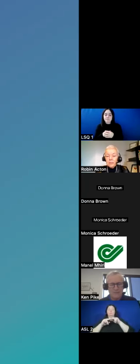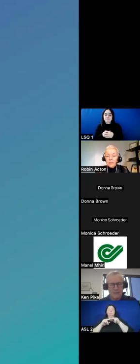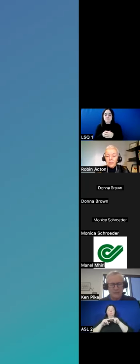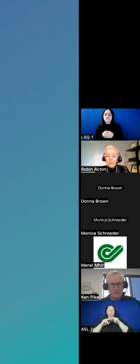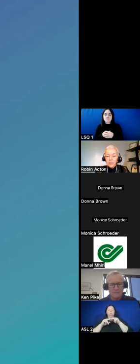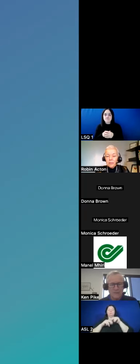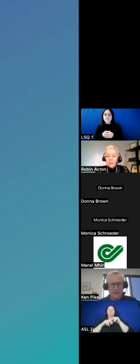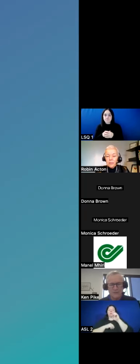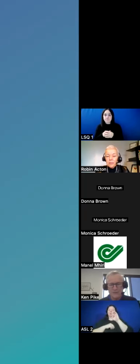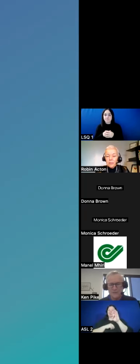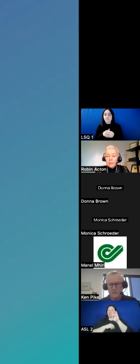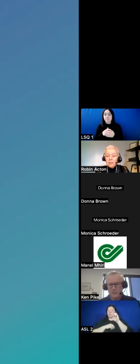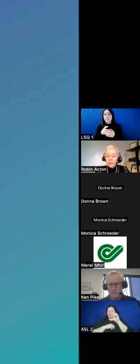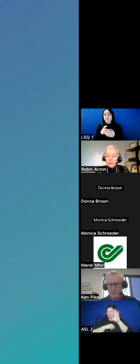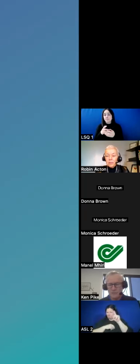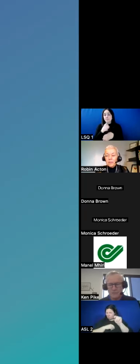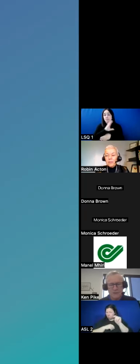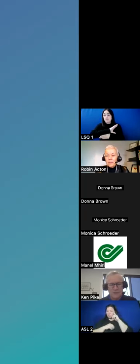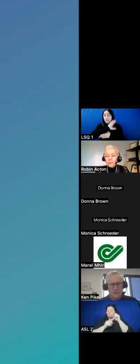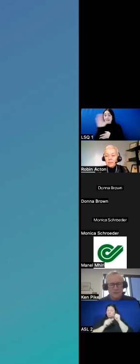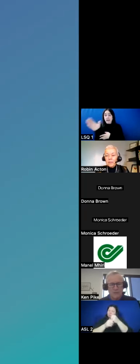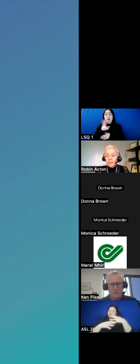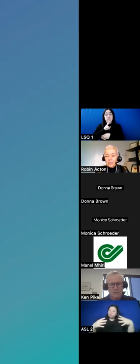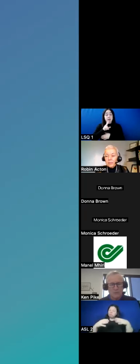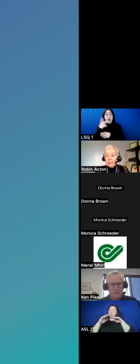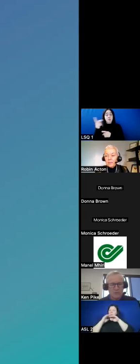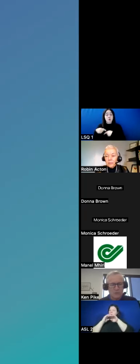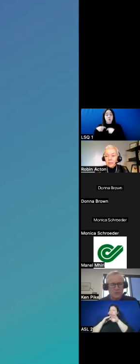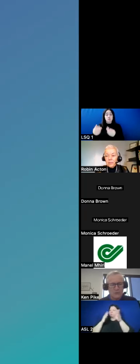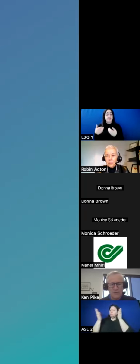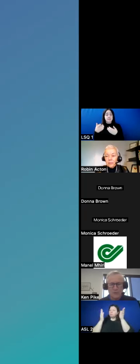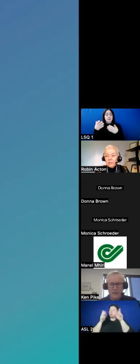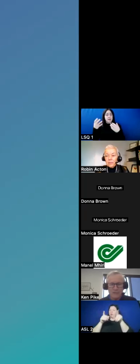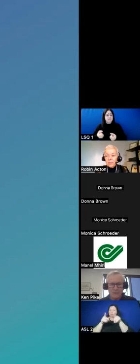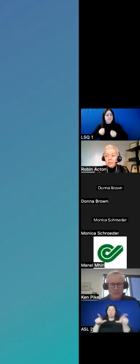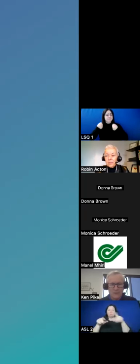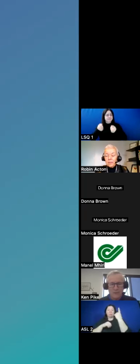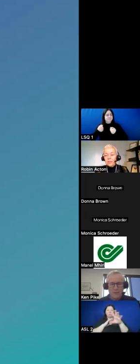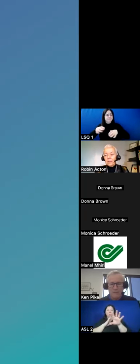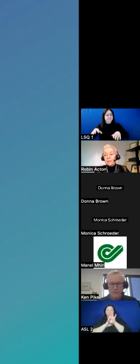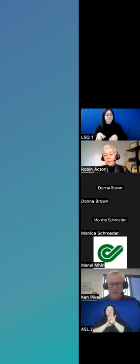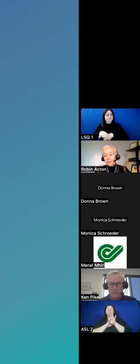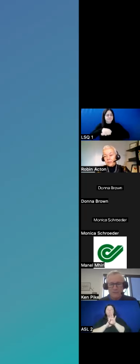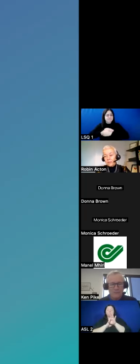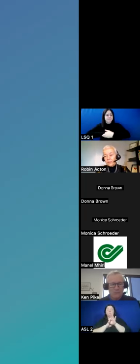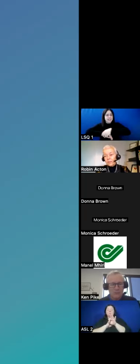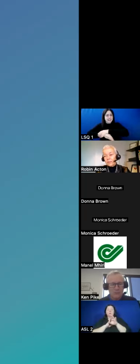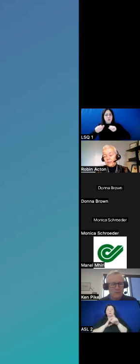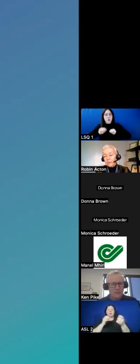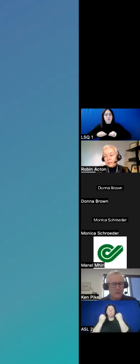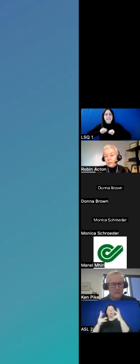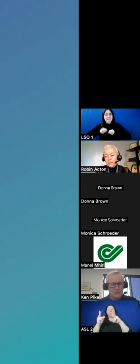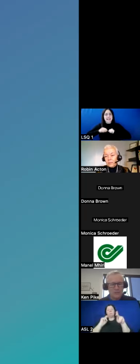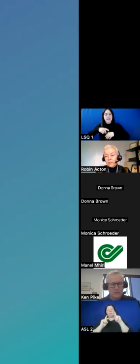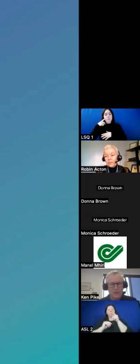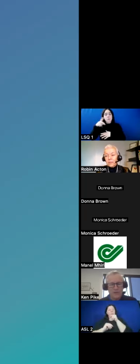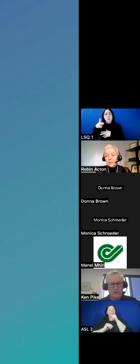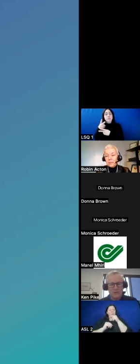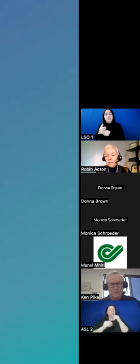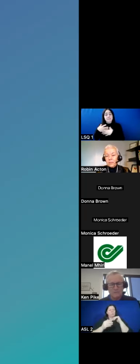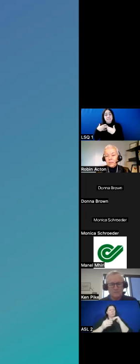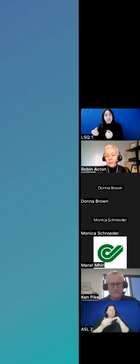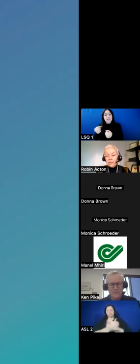il y a des efforts accrus pour élargir l'accès aux services dans la langue de choix. On a beaucoup